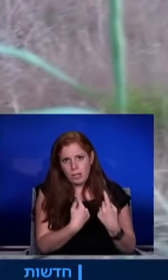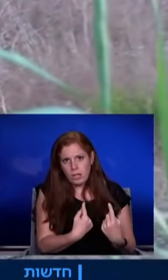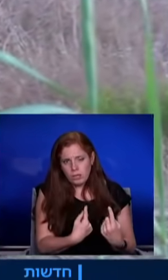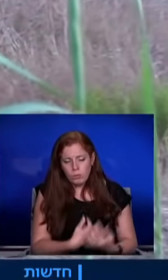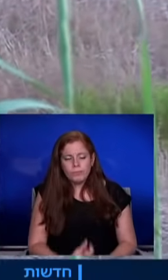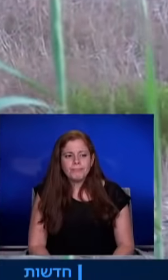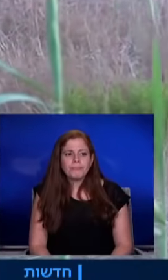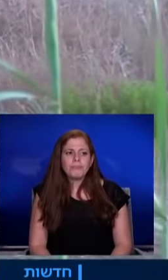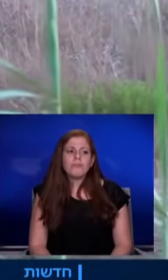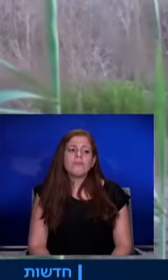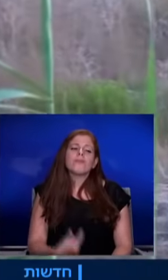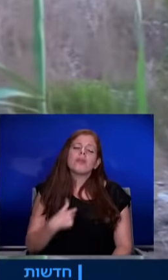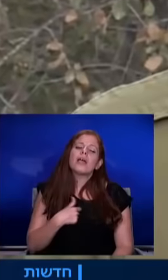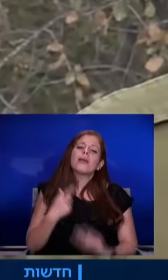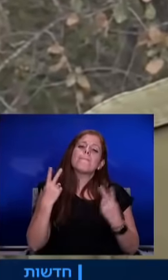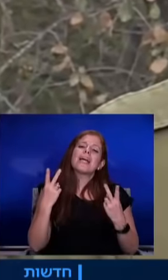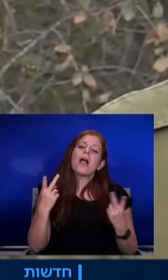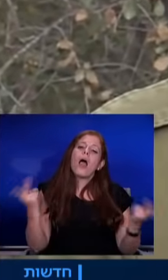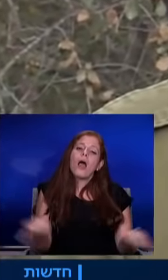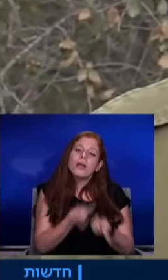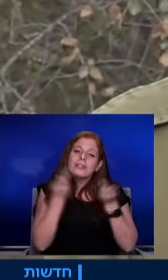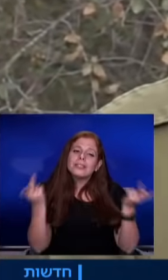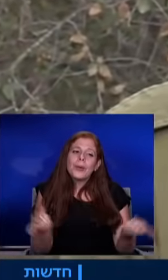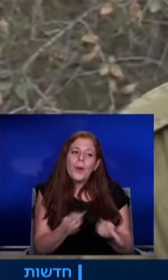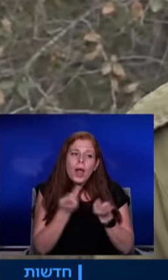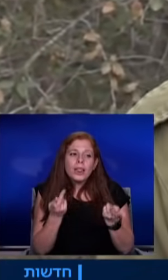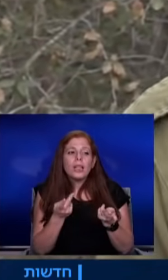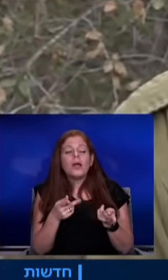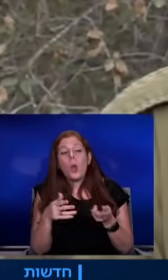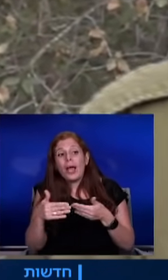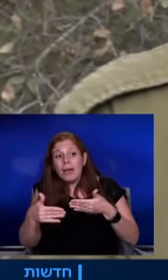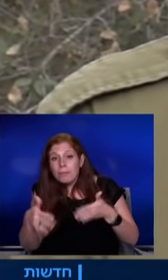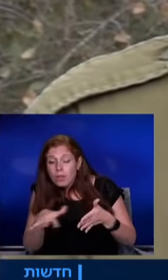עצמו. אני עשיתי בעיקר סריקות, לוקחים איזשהו תא שטח ומנסים